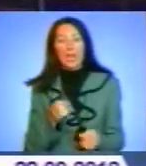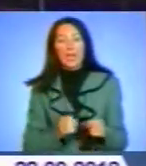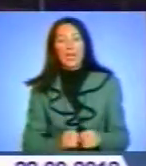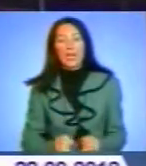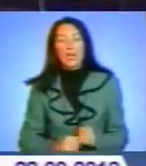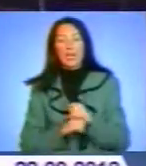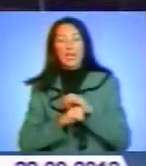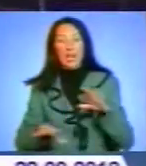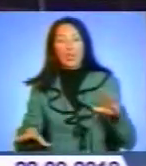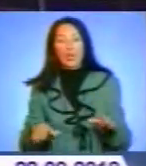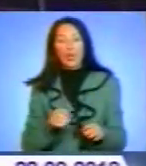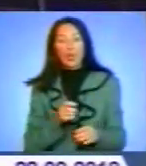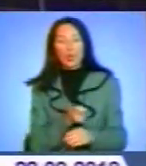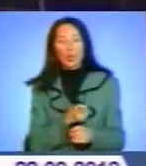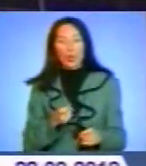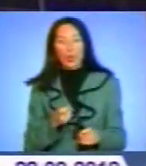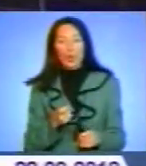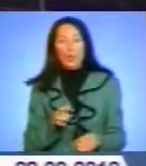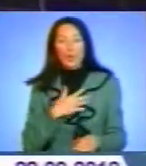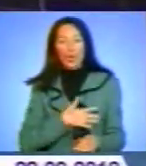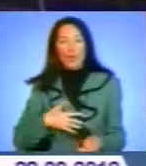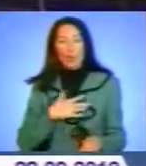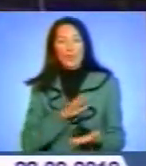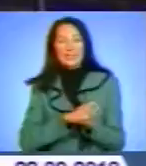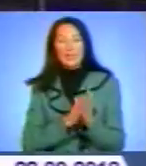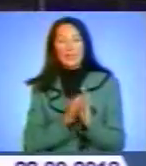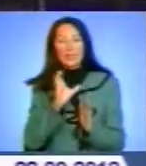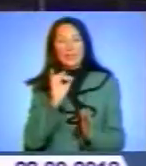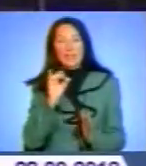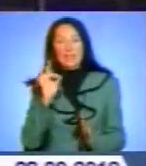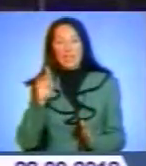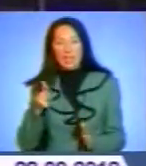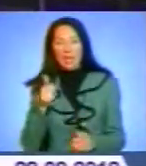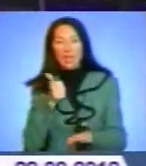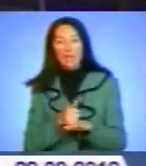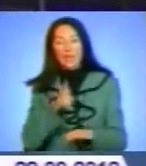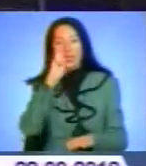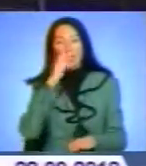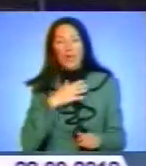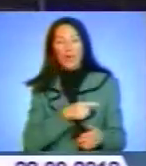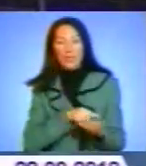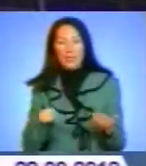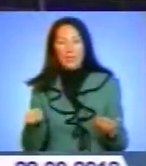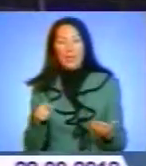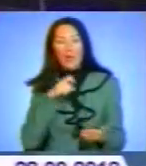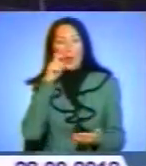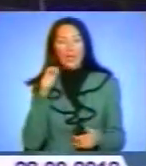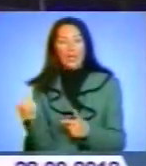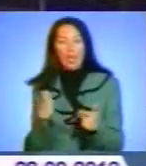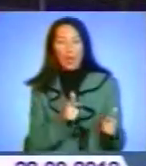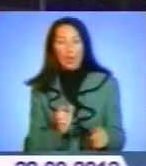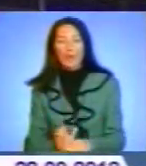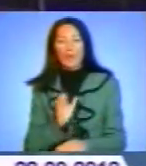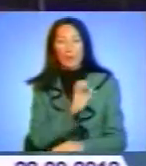Зокрема, Віктор Янукович стурбований ситуацією в Сирії. Глава держави підкреслив, Україна готова направити до цієї країни літаки